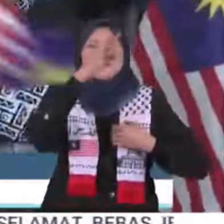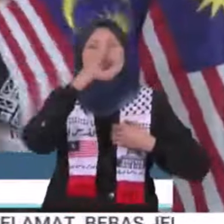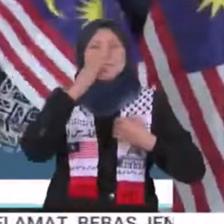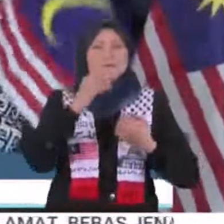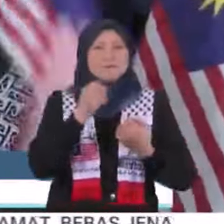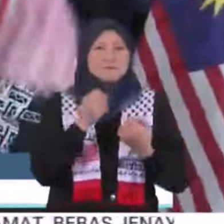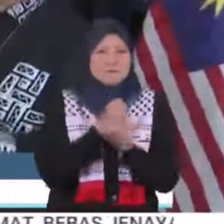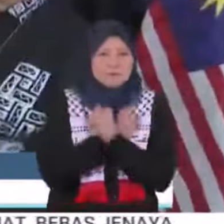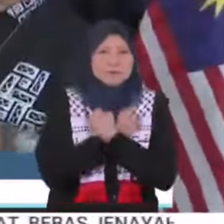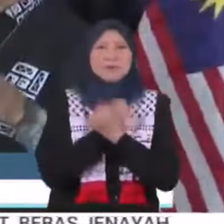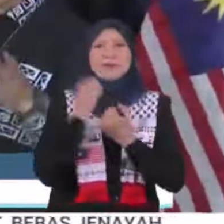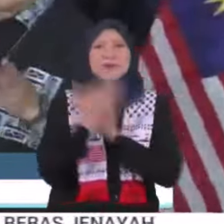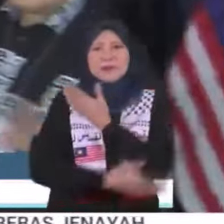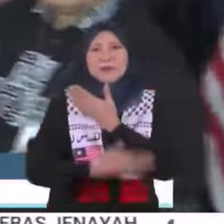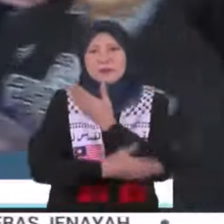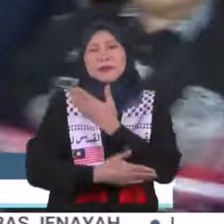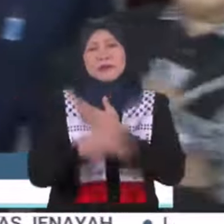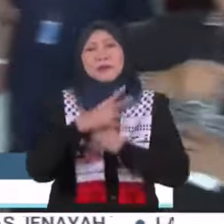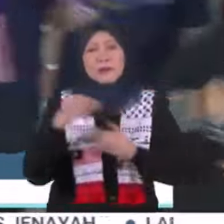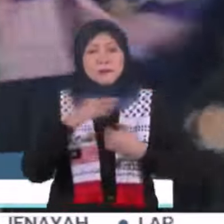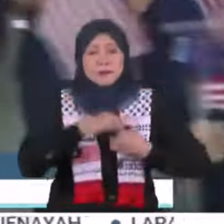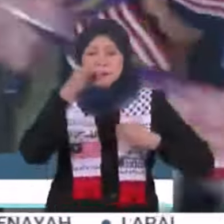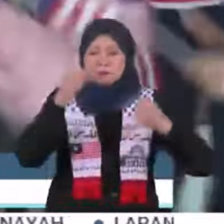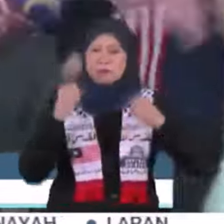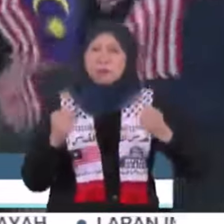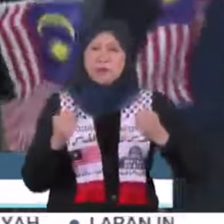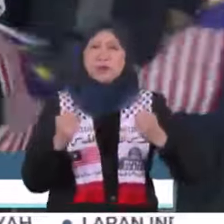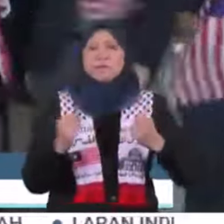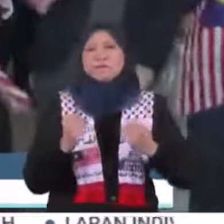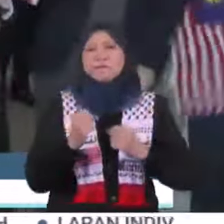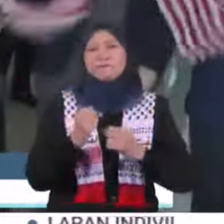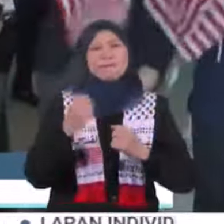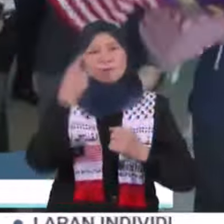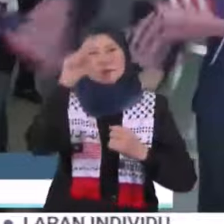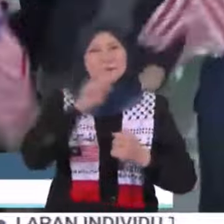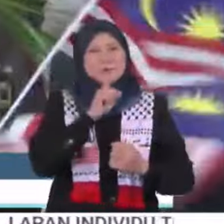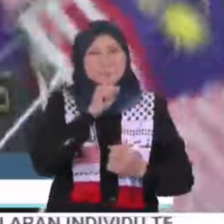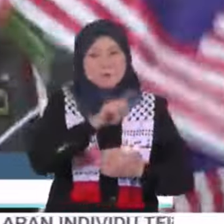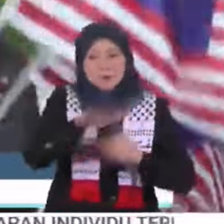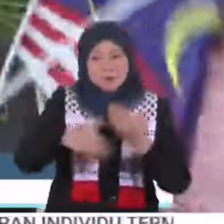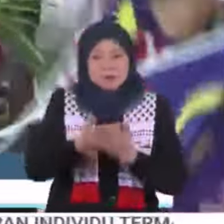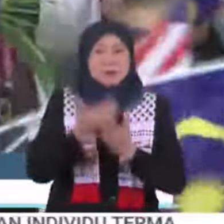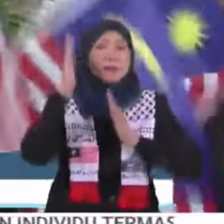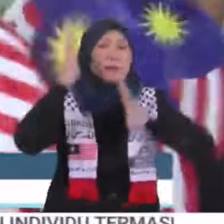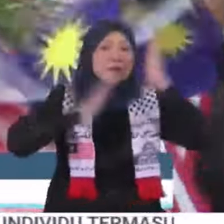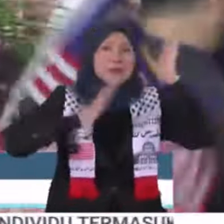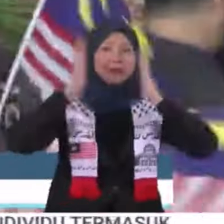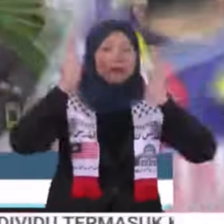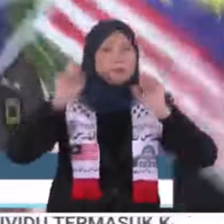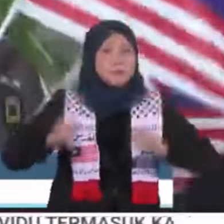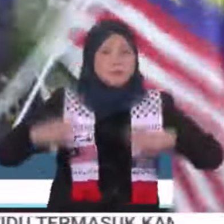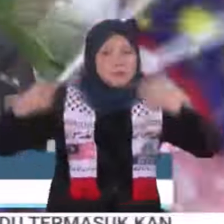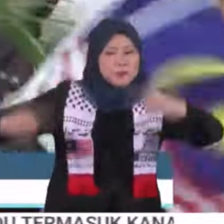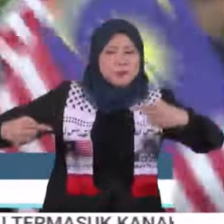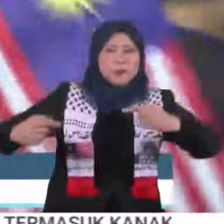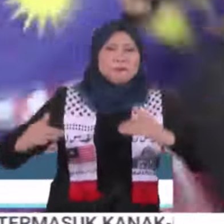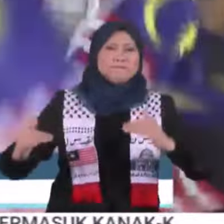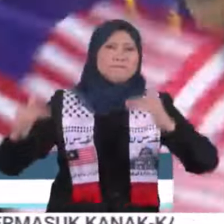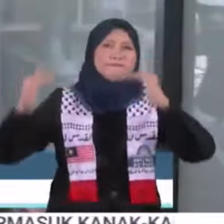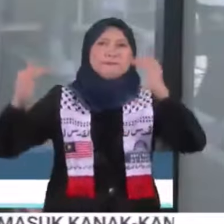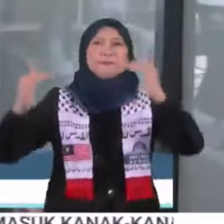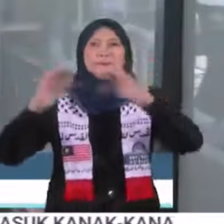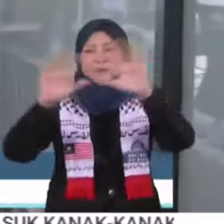dan cintakan negara, sekaligus berjiwa kental dan berdaya tahan untuk memastikan Malaysia dapat bersaing di peringkat